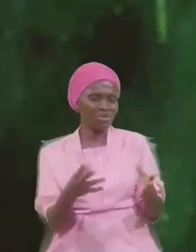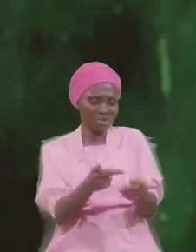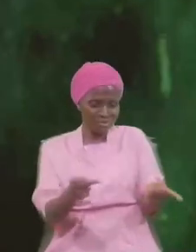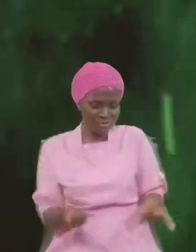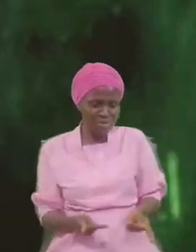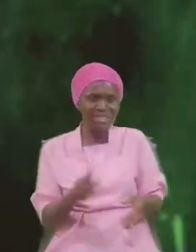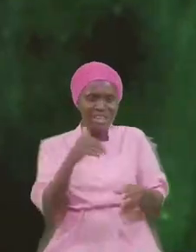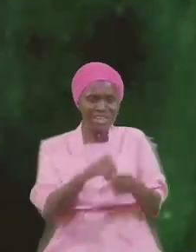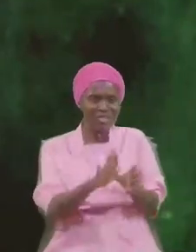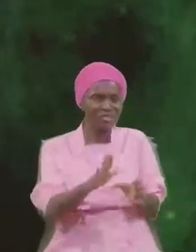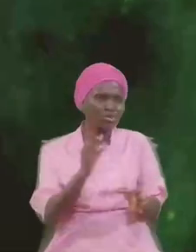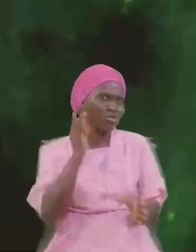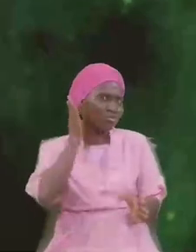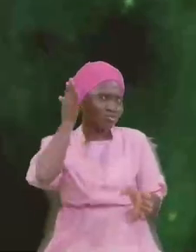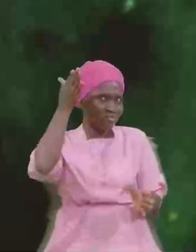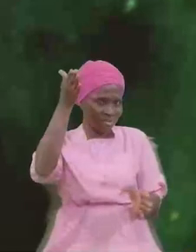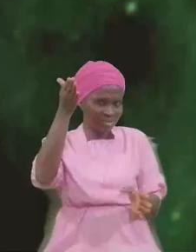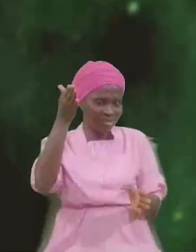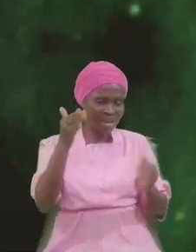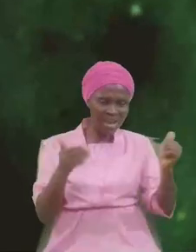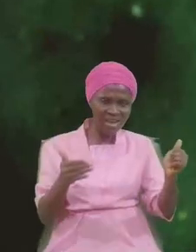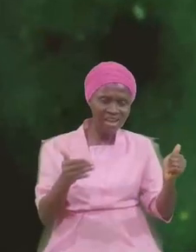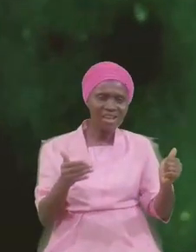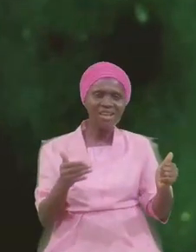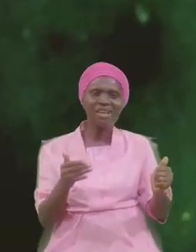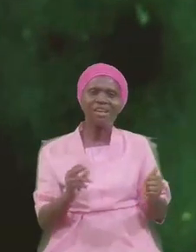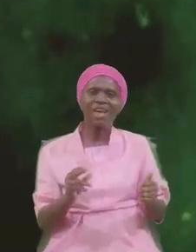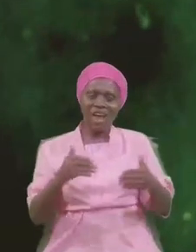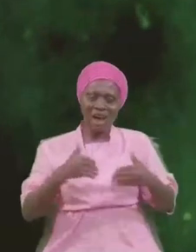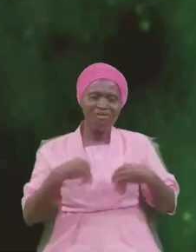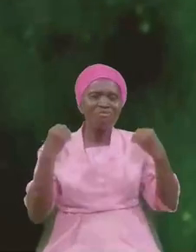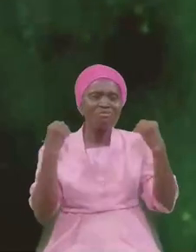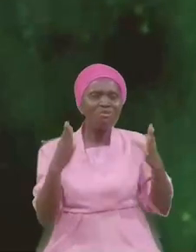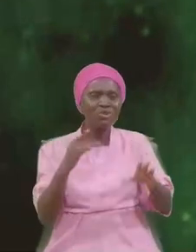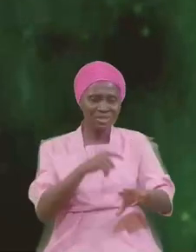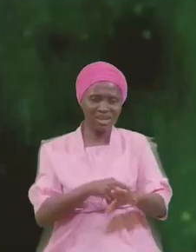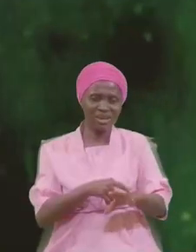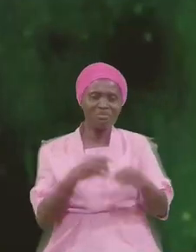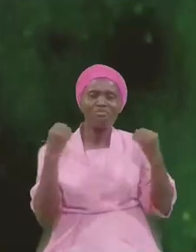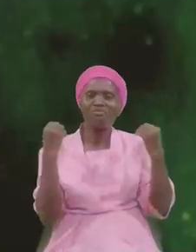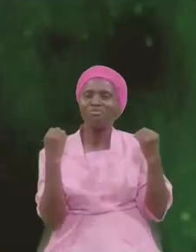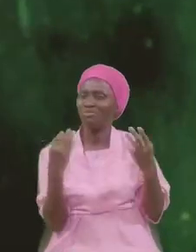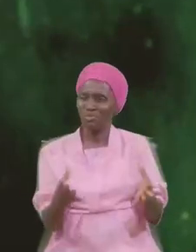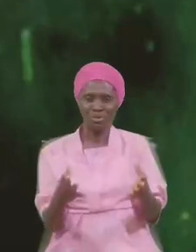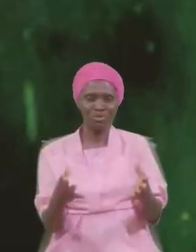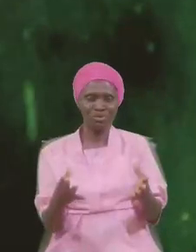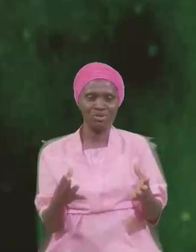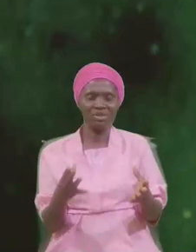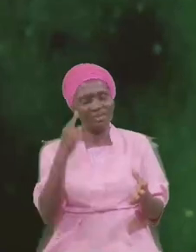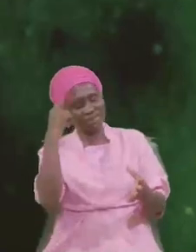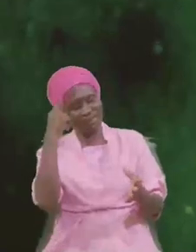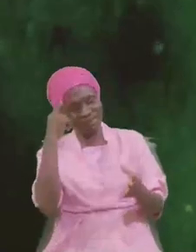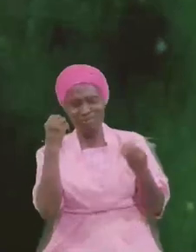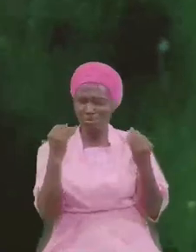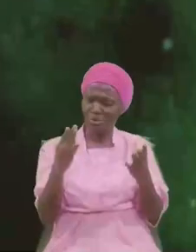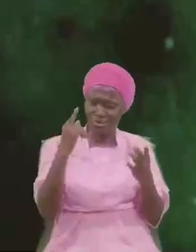Trop d'espace dans votre destinée. A prend beaucoup de temps, beaucoup de pensées, beaucoup de